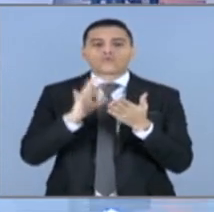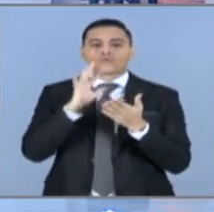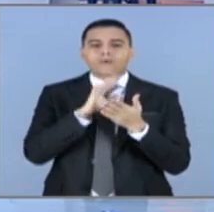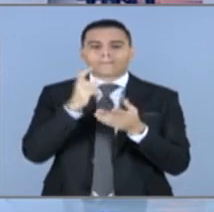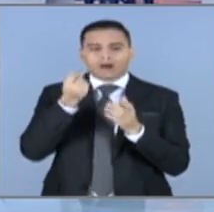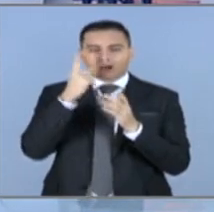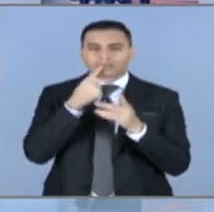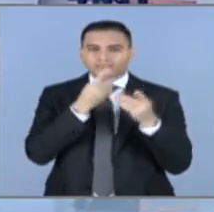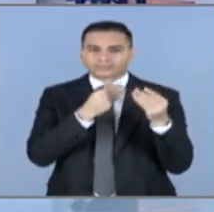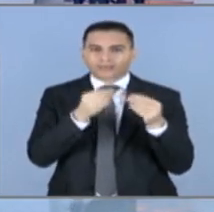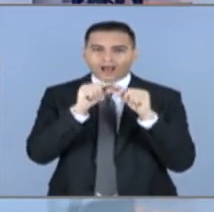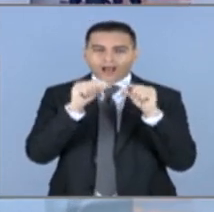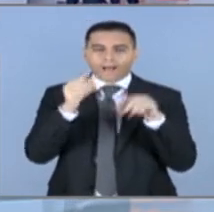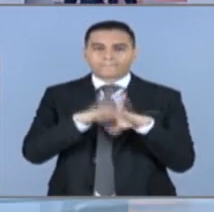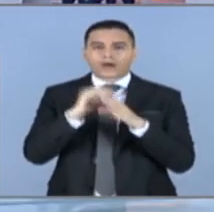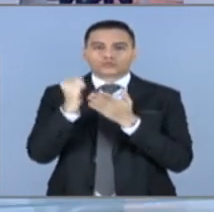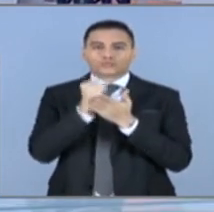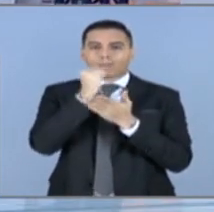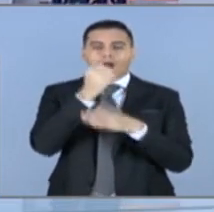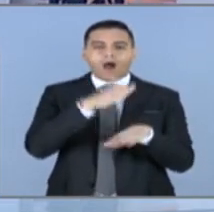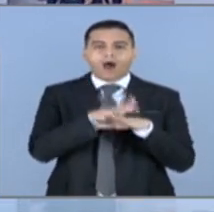قصيدة مكتوبة على بحر الرمل،